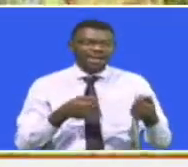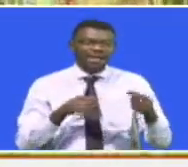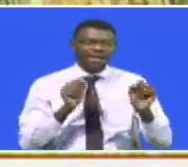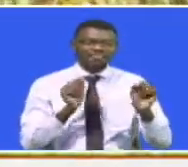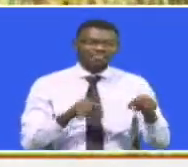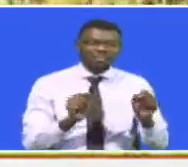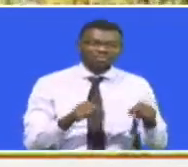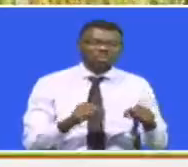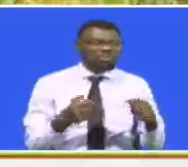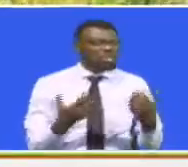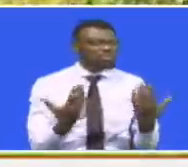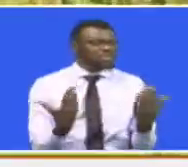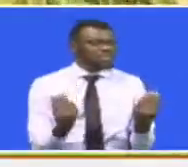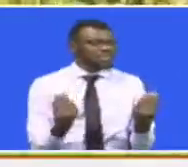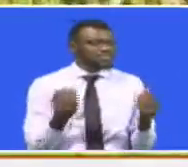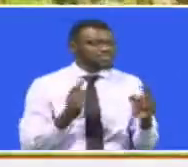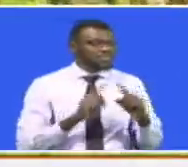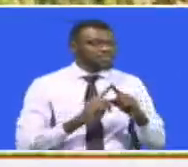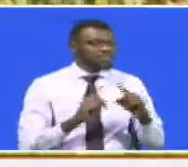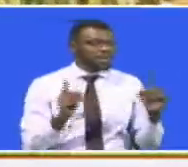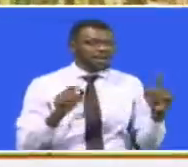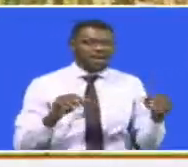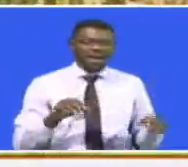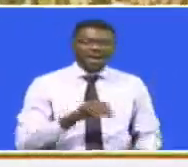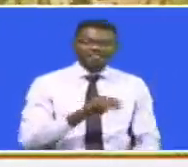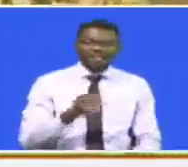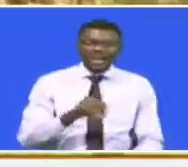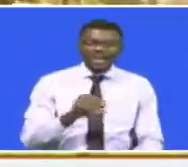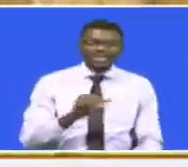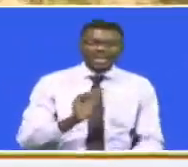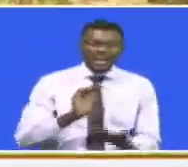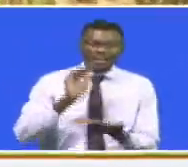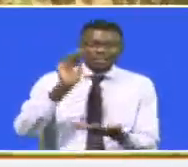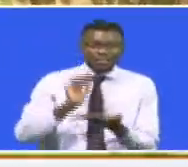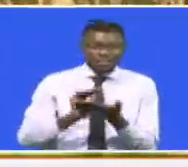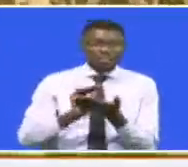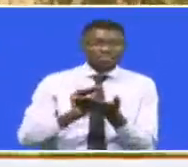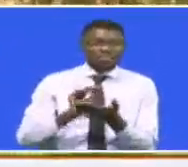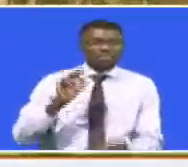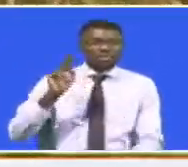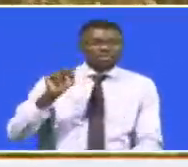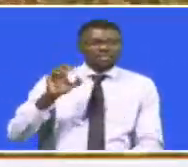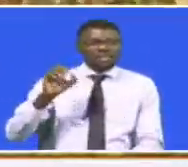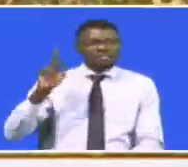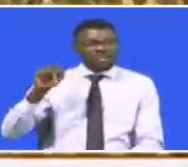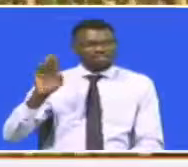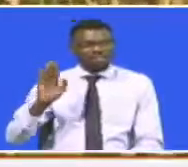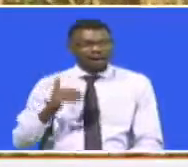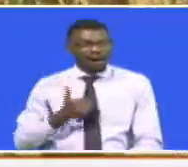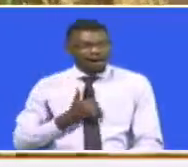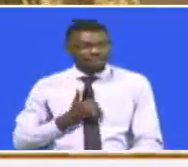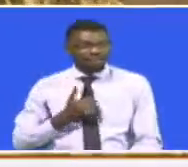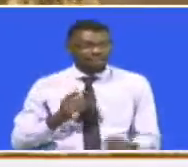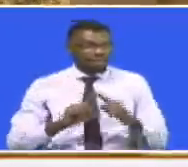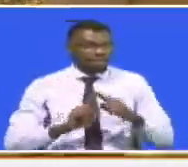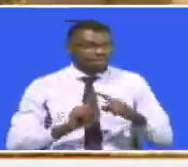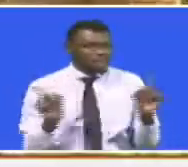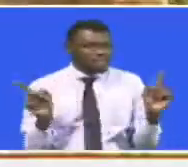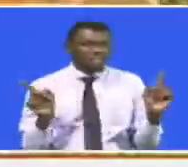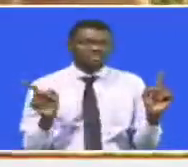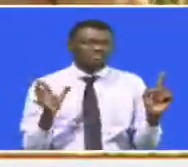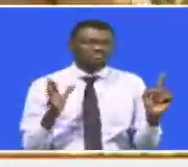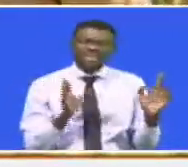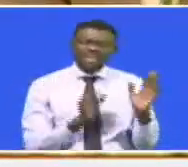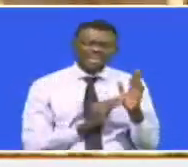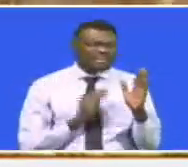pale. Even though the subsidized fertilizer present at the NCPB depots, the overall high cost of input continue to